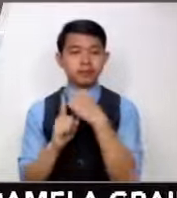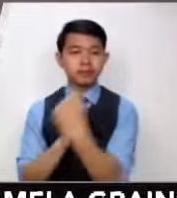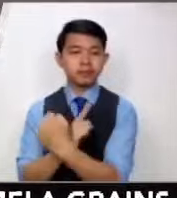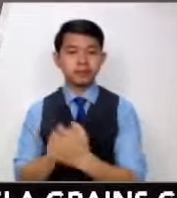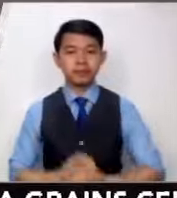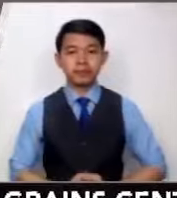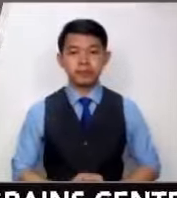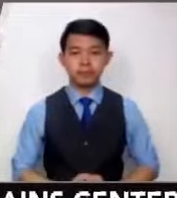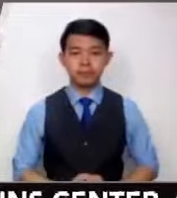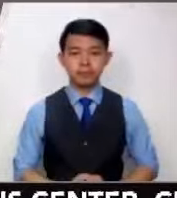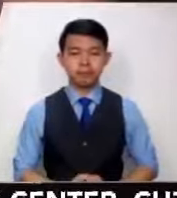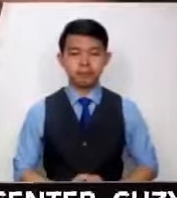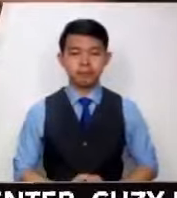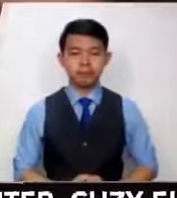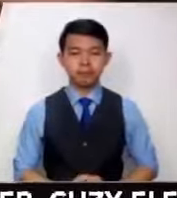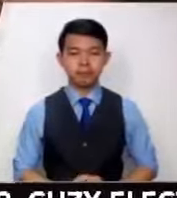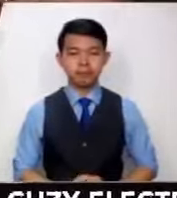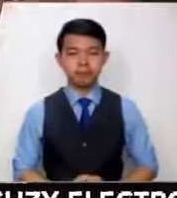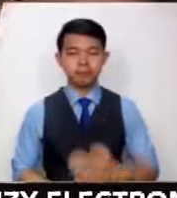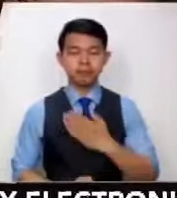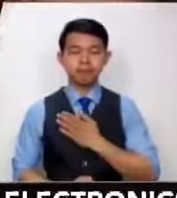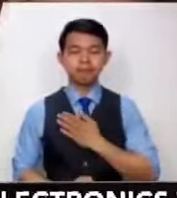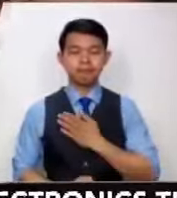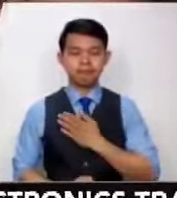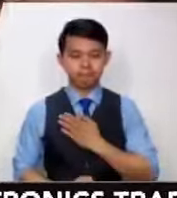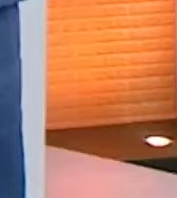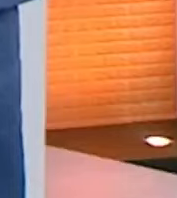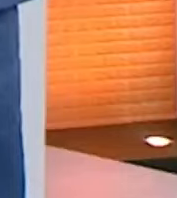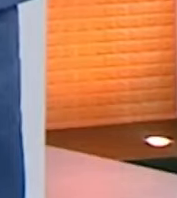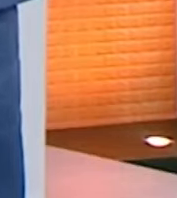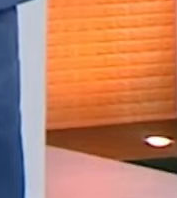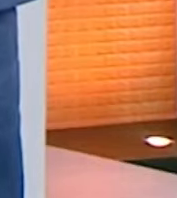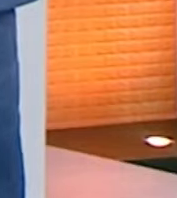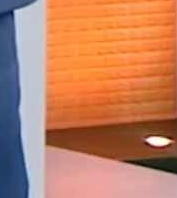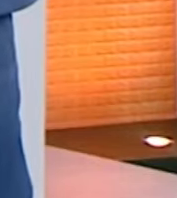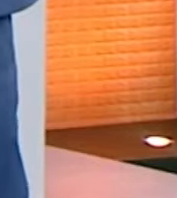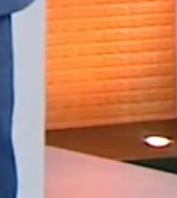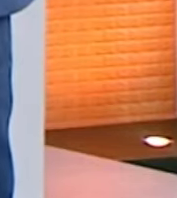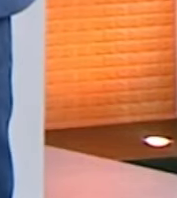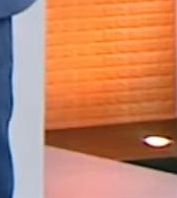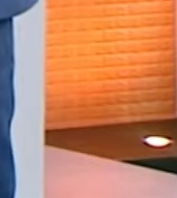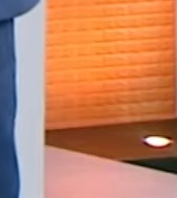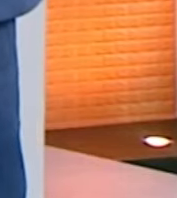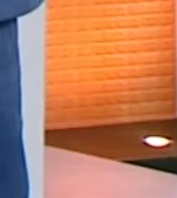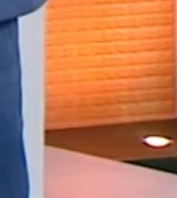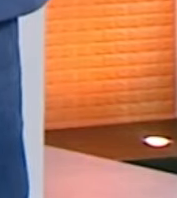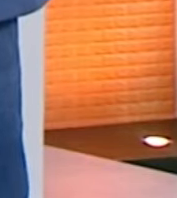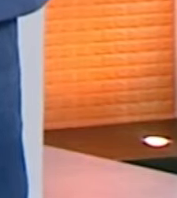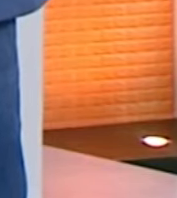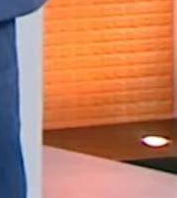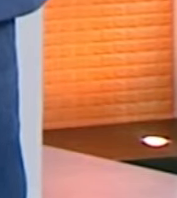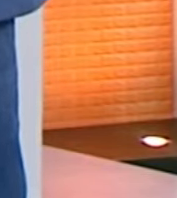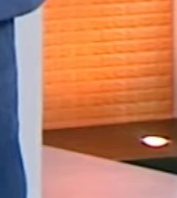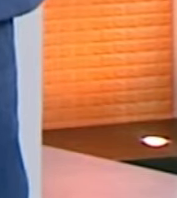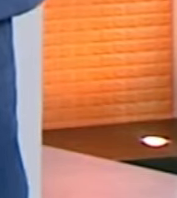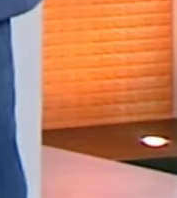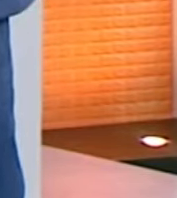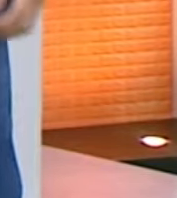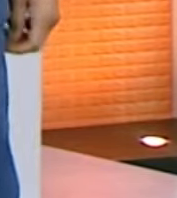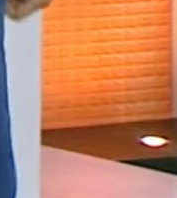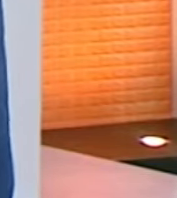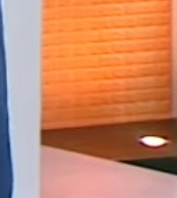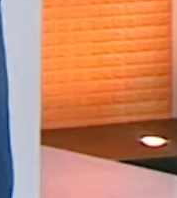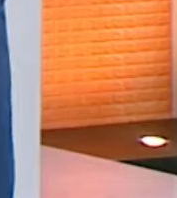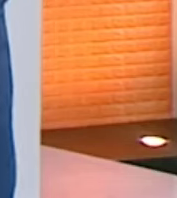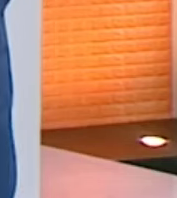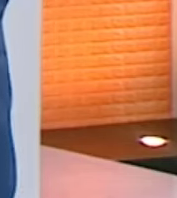Maki Pulido para sa GMA Integrated News. Igan, mauna ka sa mga balita. Mag-subscribe sa GMA Integrated News